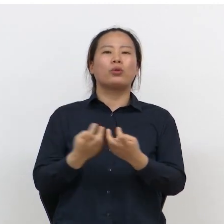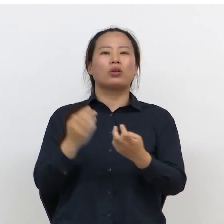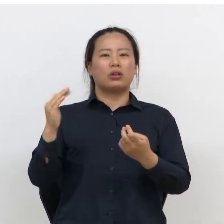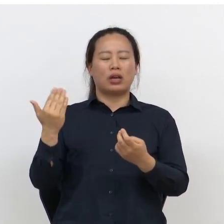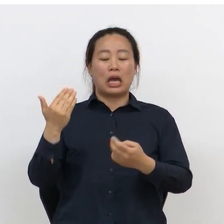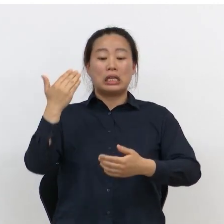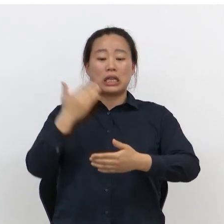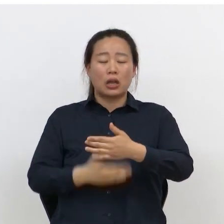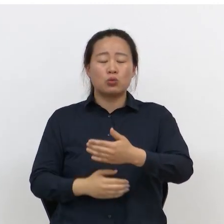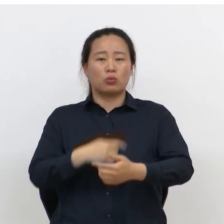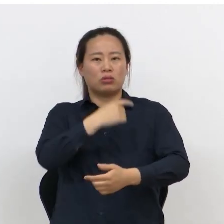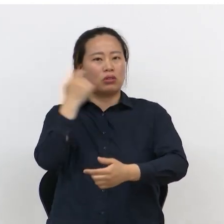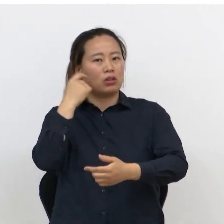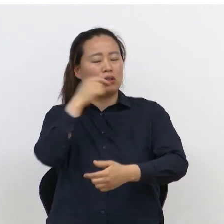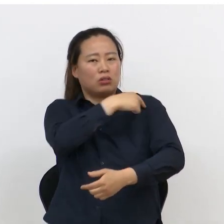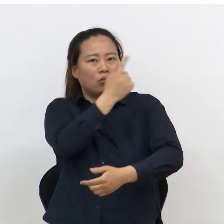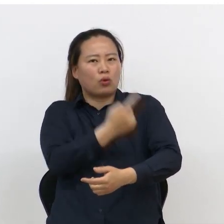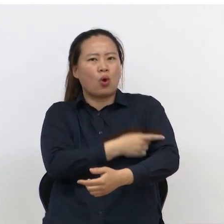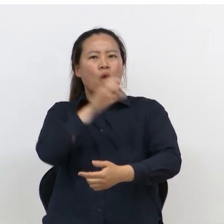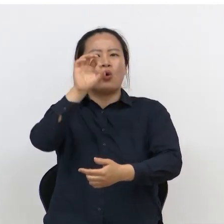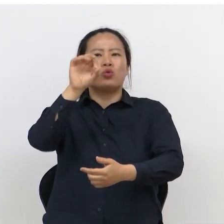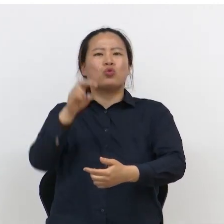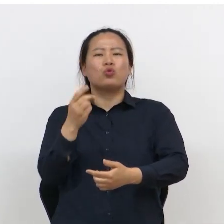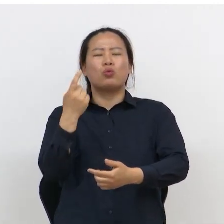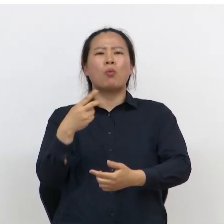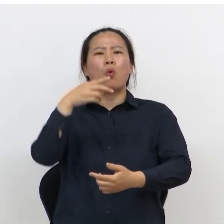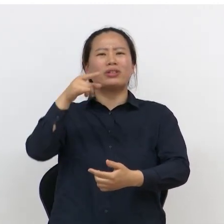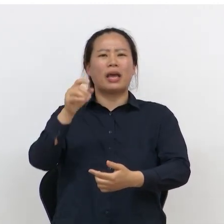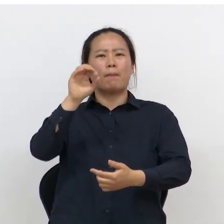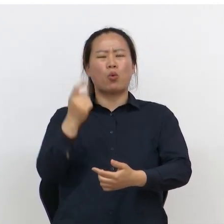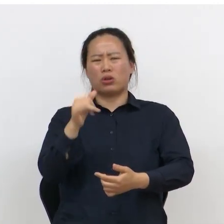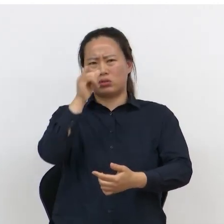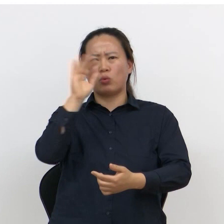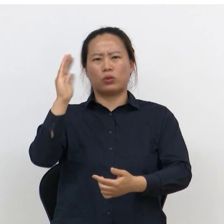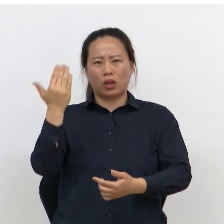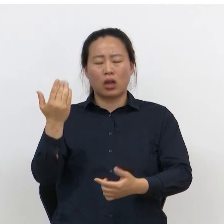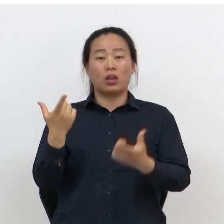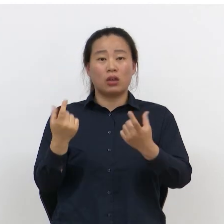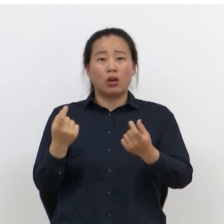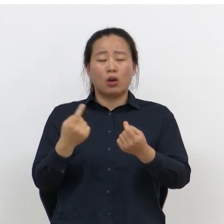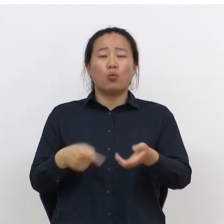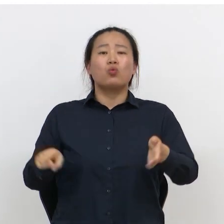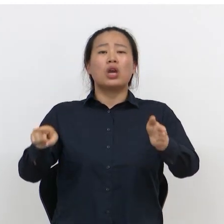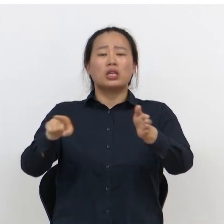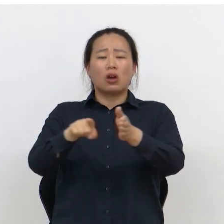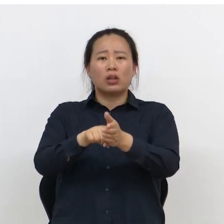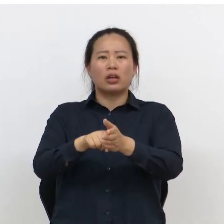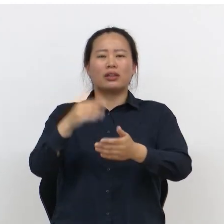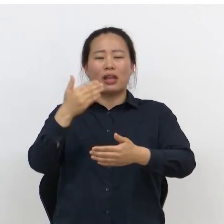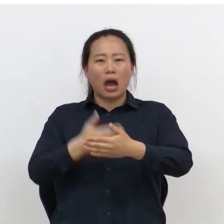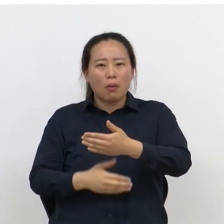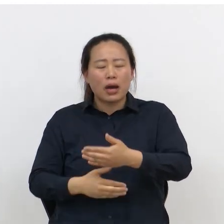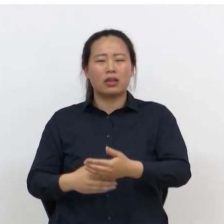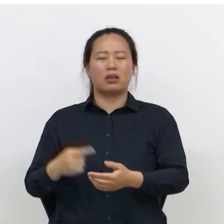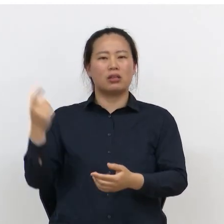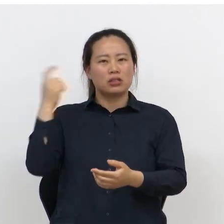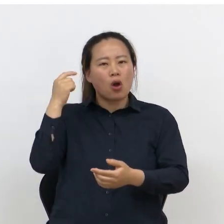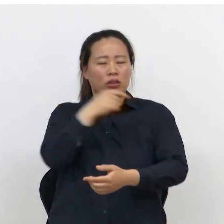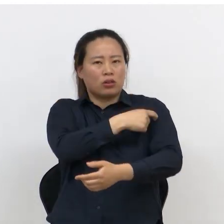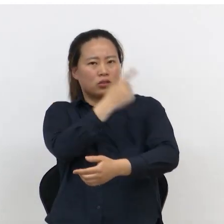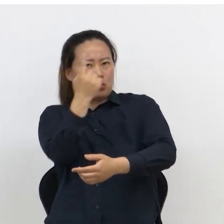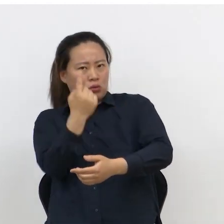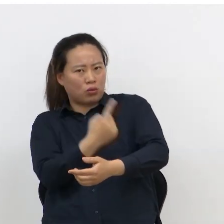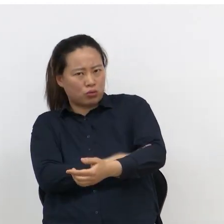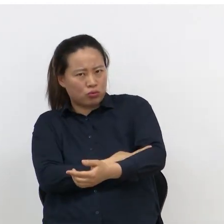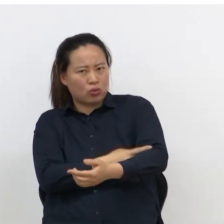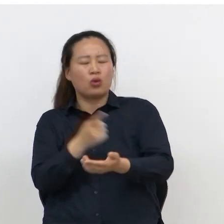잔존 청력, 다시 말해서 유모 세포가 그대로 살아 있어야 되는 겁니다. 그래서 이를 위해서는 잔존 청력 보존 수술, 소프트